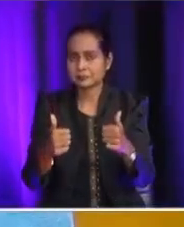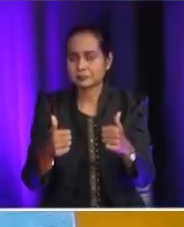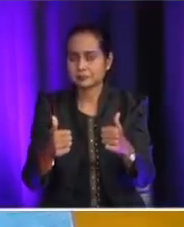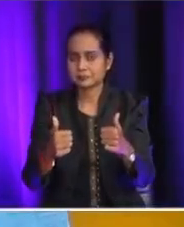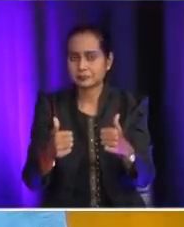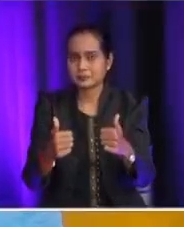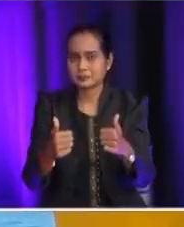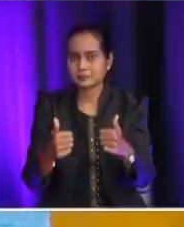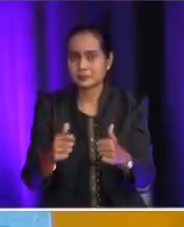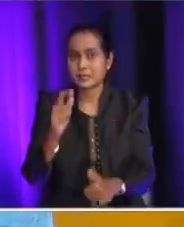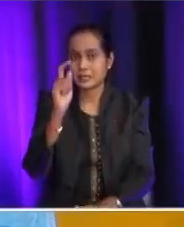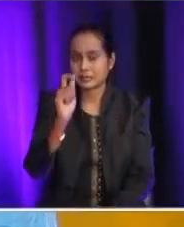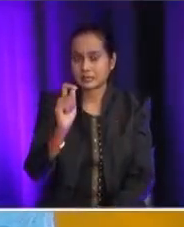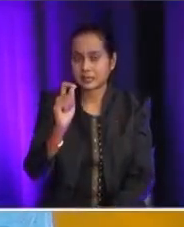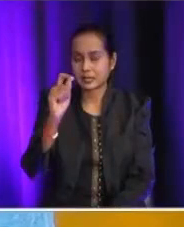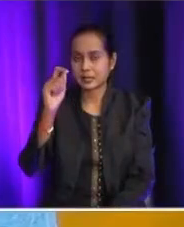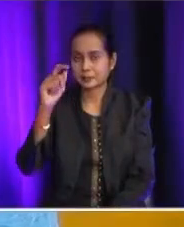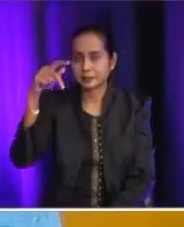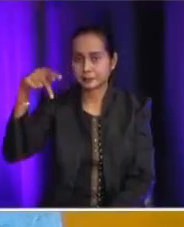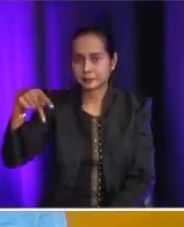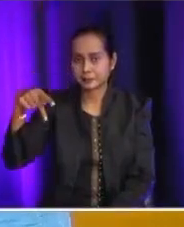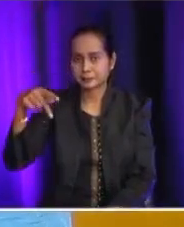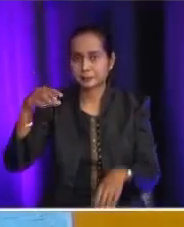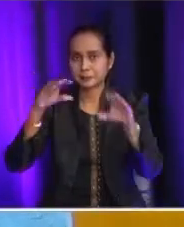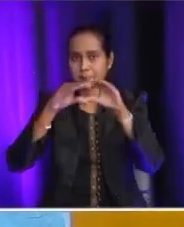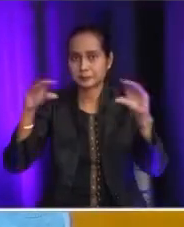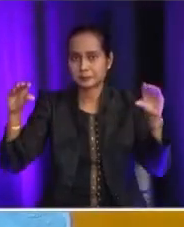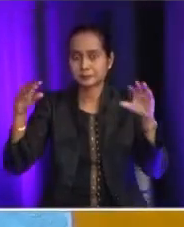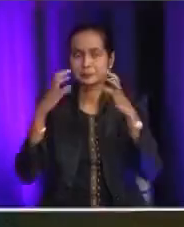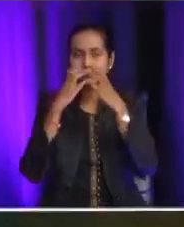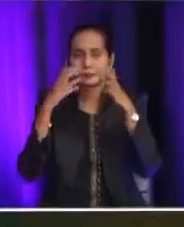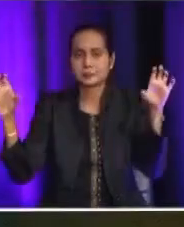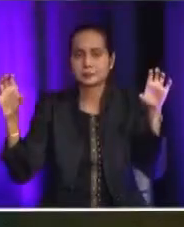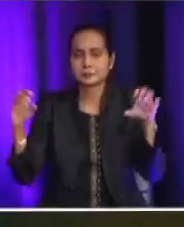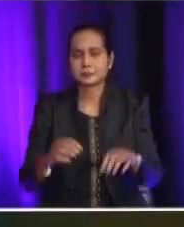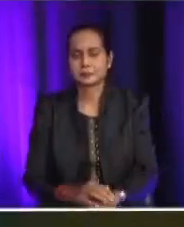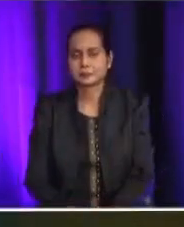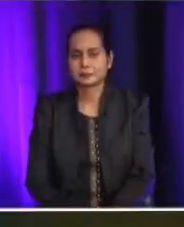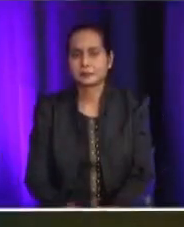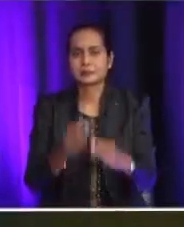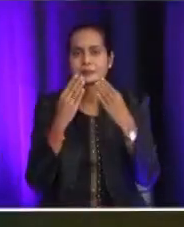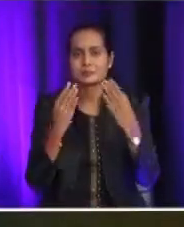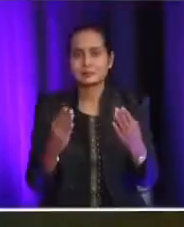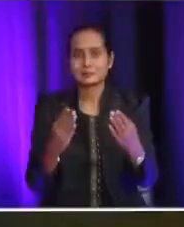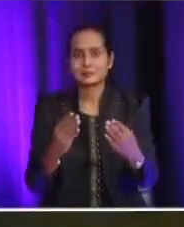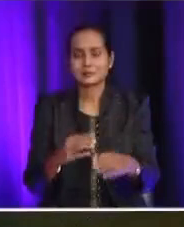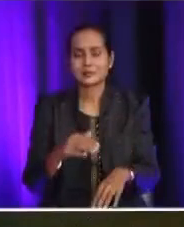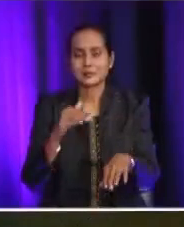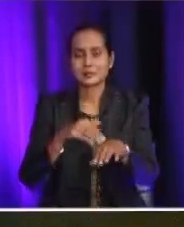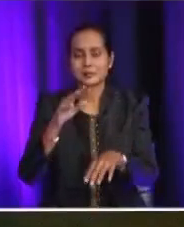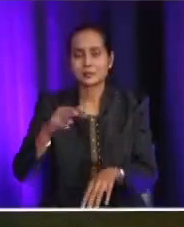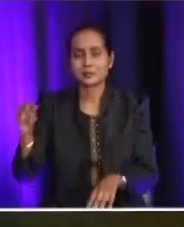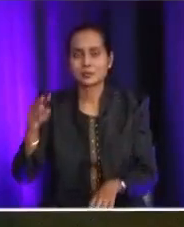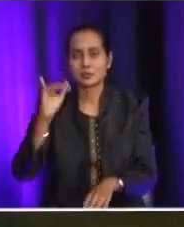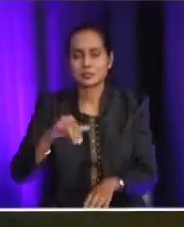meletakkan tahap pencapaian mereka pada tahap yang cemerlang. Iya, terima kasih juga diucapkan kepada murid-murid kita cikgu kan,